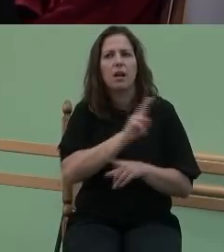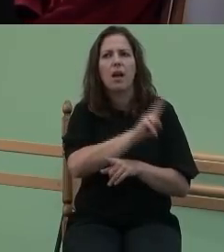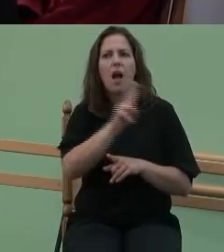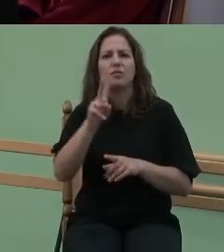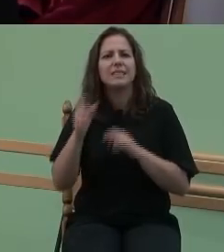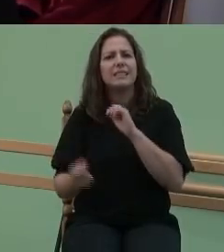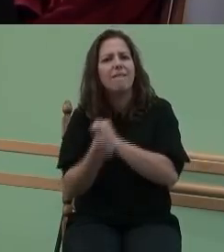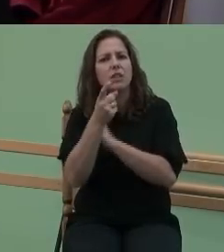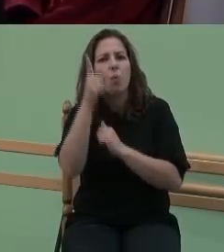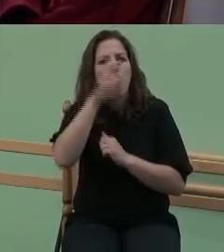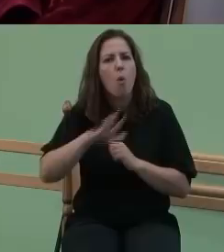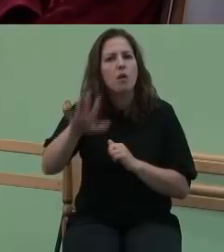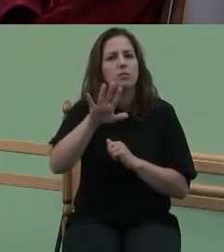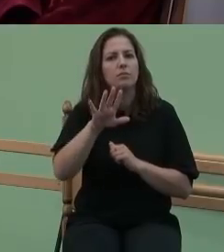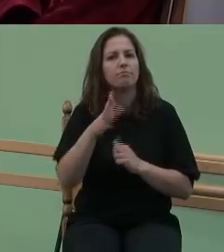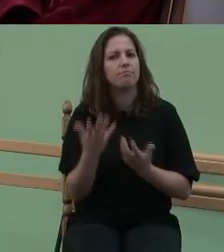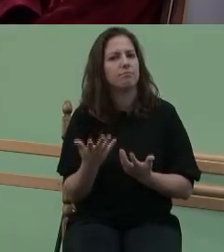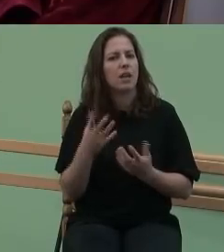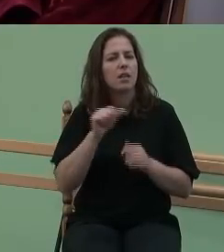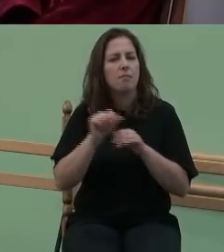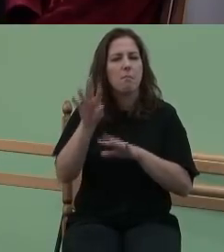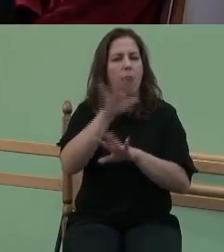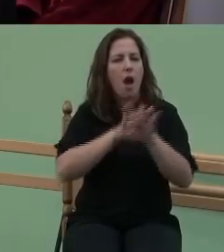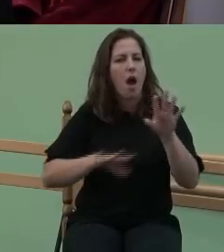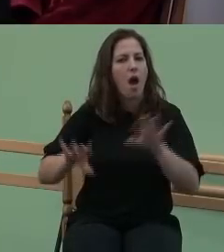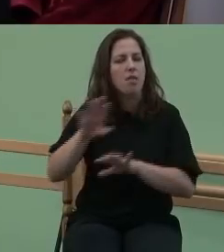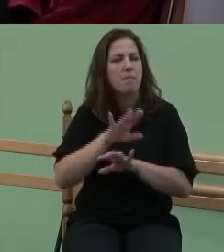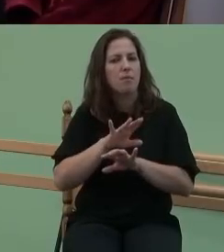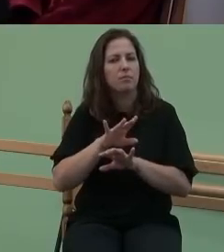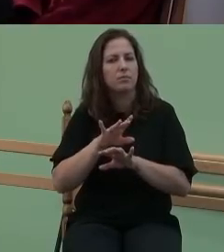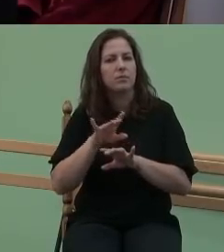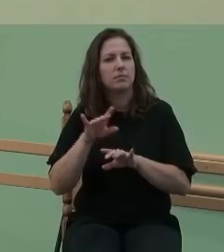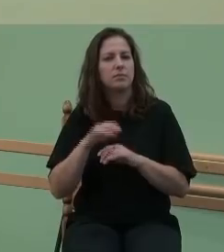zjawisko społeczne, bywa przedmiotem manipulacji, gier,